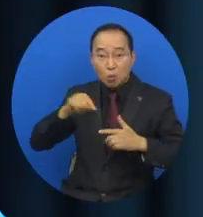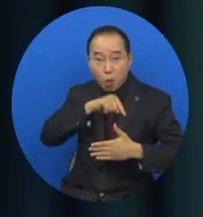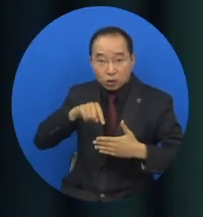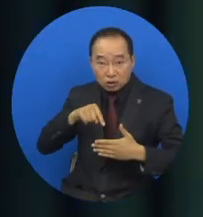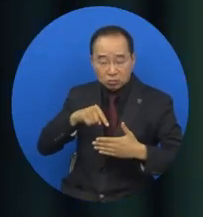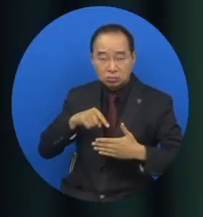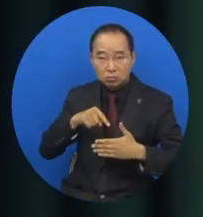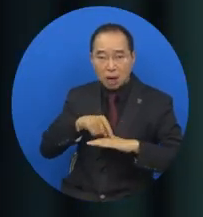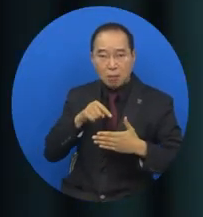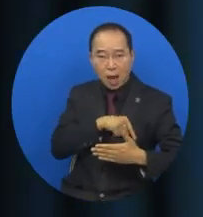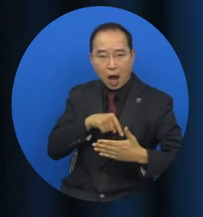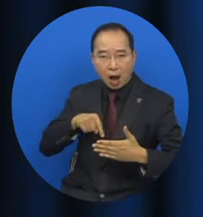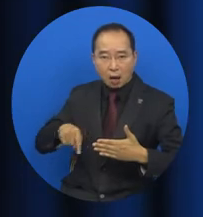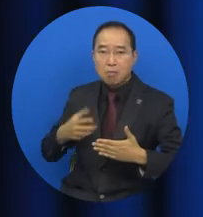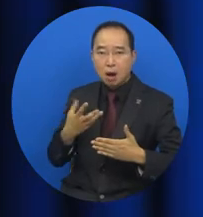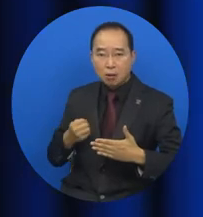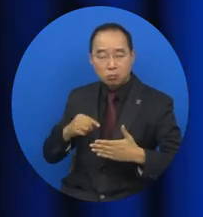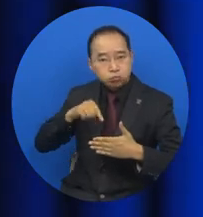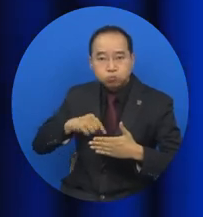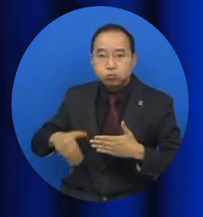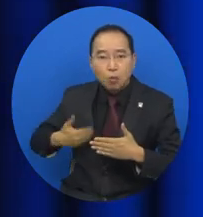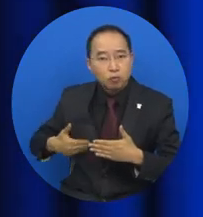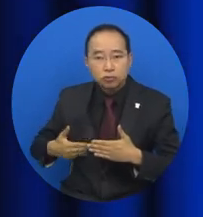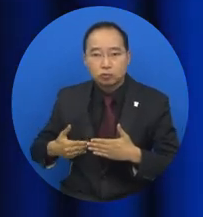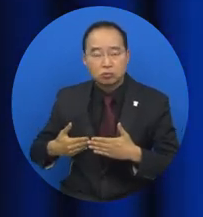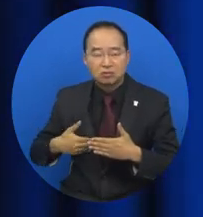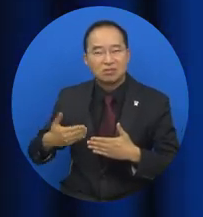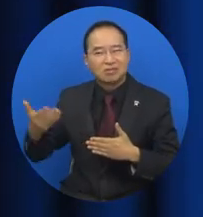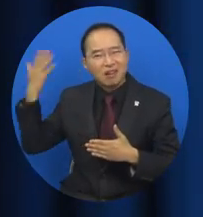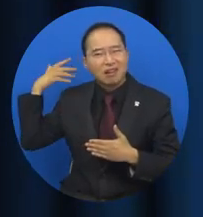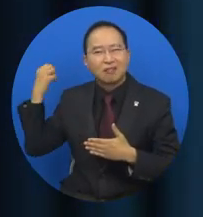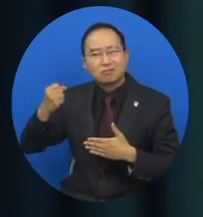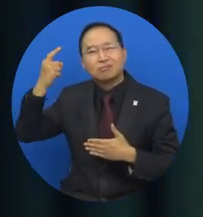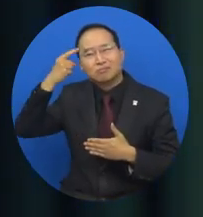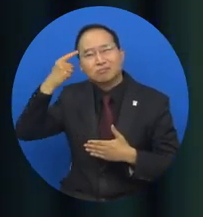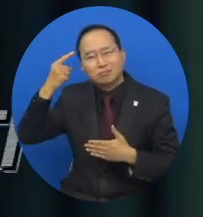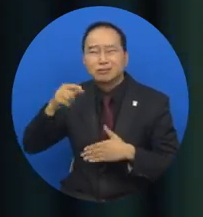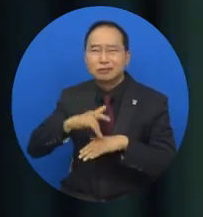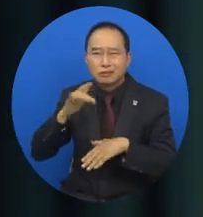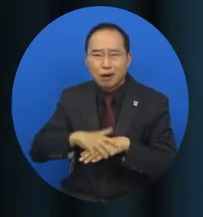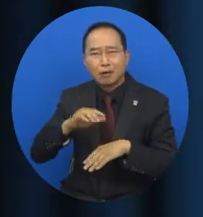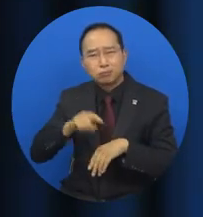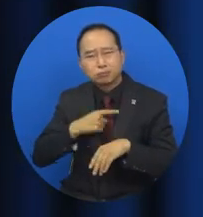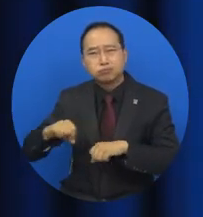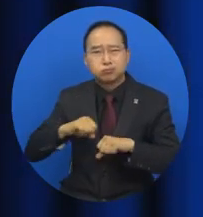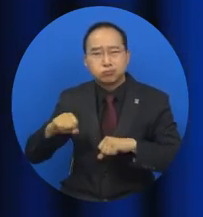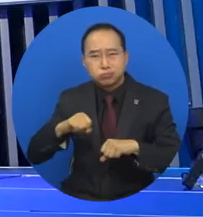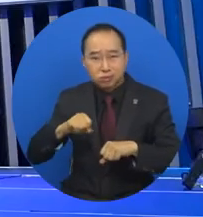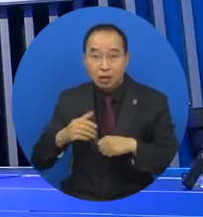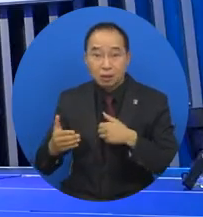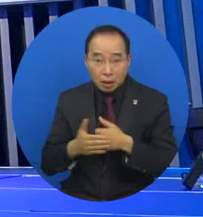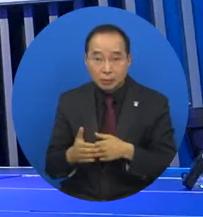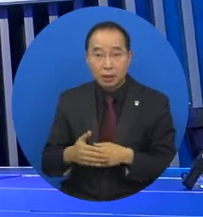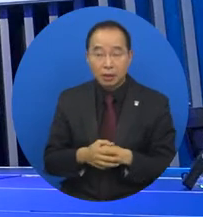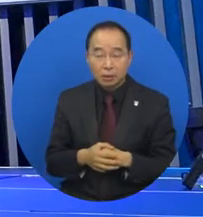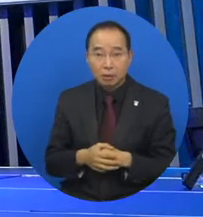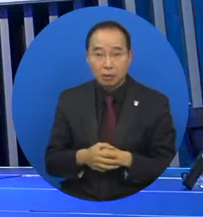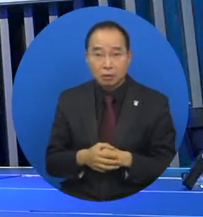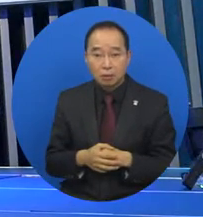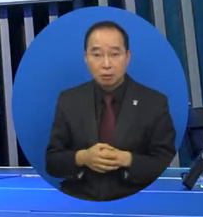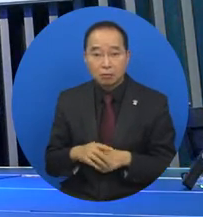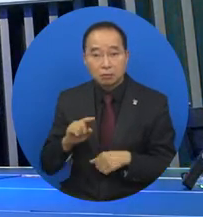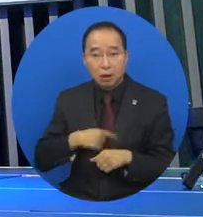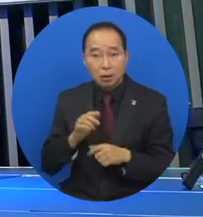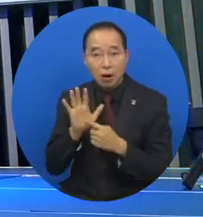우리 안에 있는 수많은 잠재력이 있습니다. 그것들을 모르고 본인들의 고정관념 그리고 습관들에